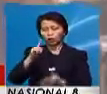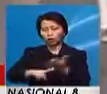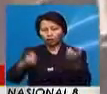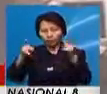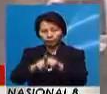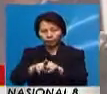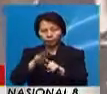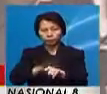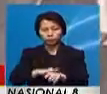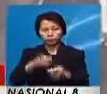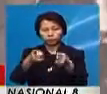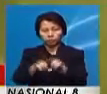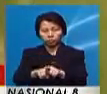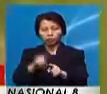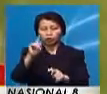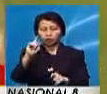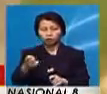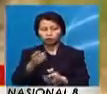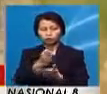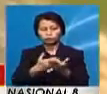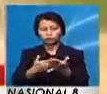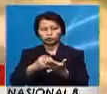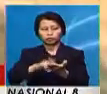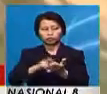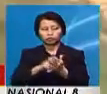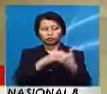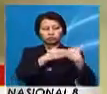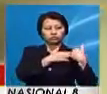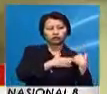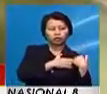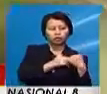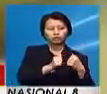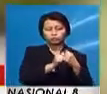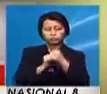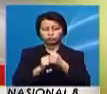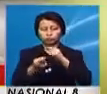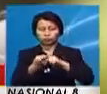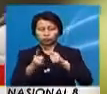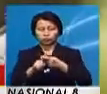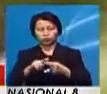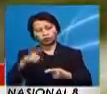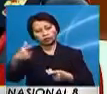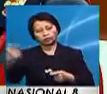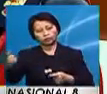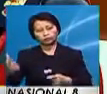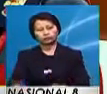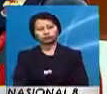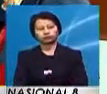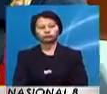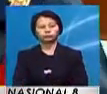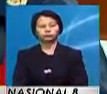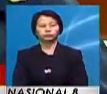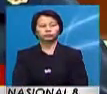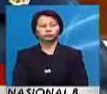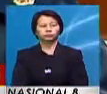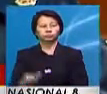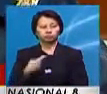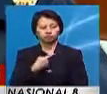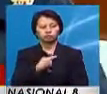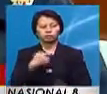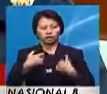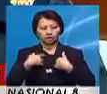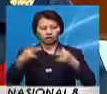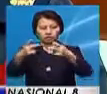dilakukannya pada masa kejadian hanyalah sebagai tanggungjawabnya bersama rakan setugas yang lain. Kita berada di kawasan